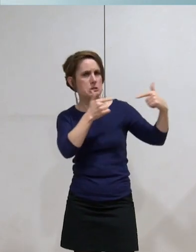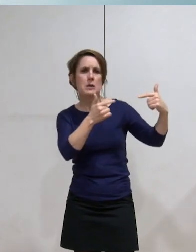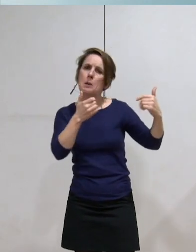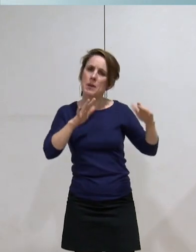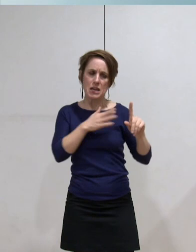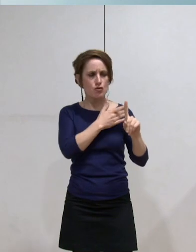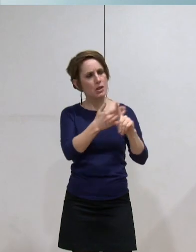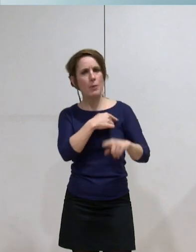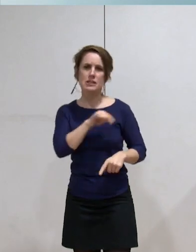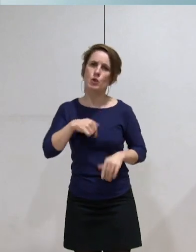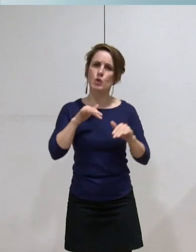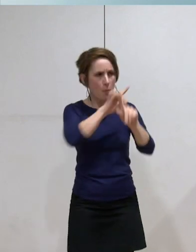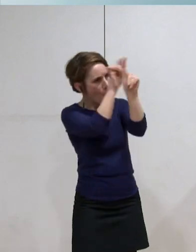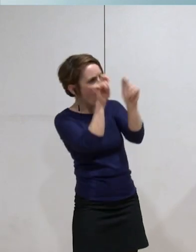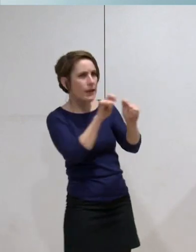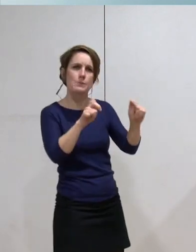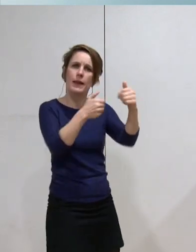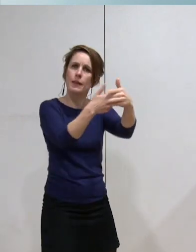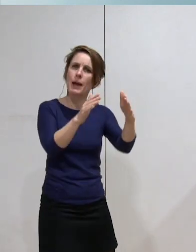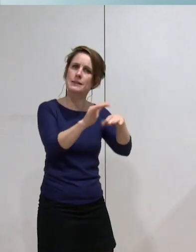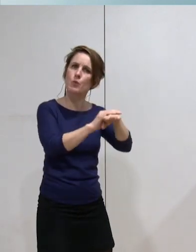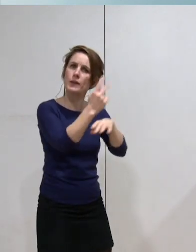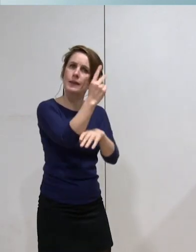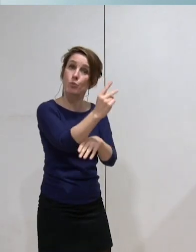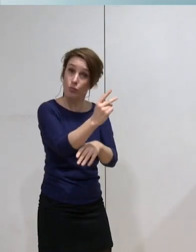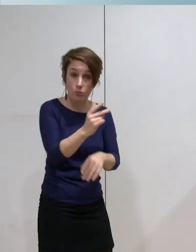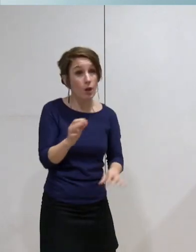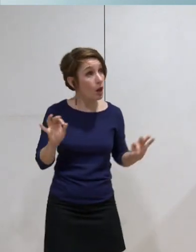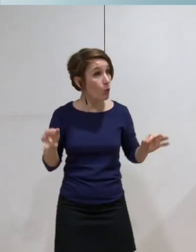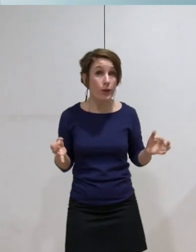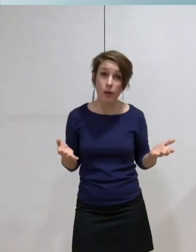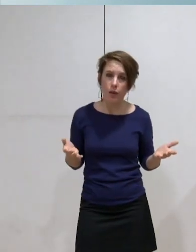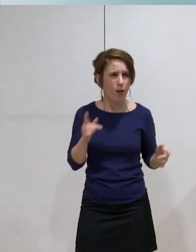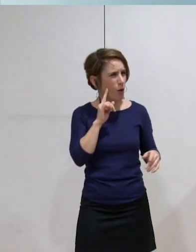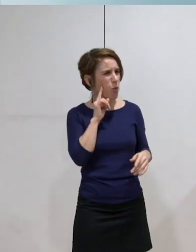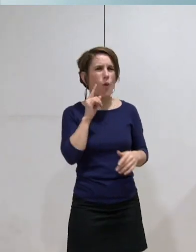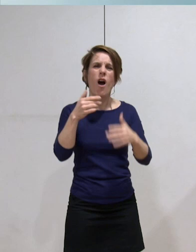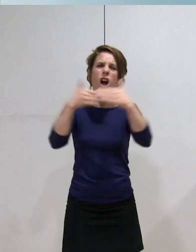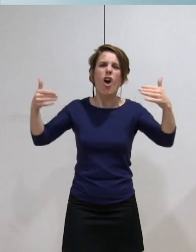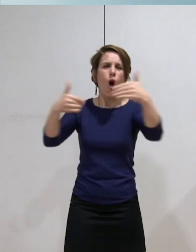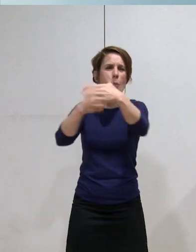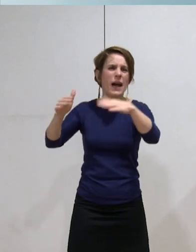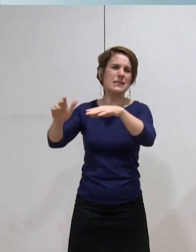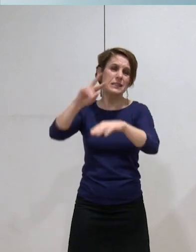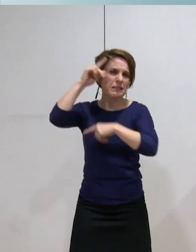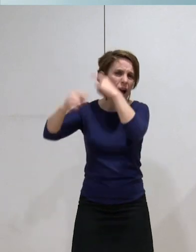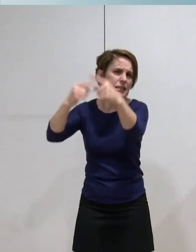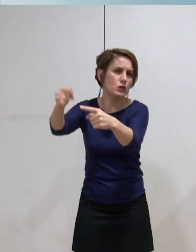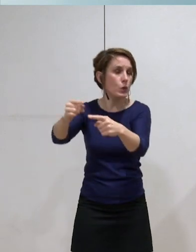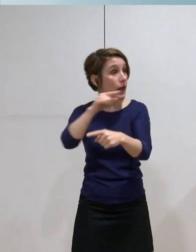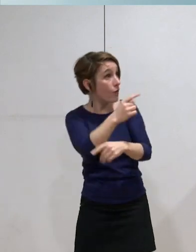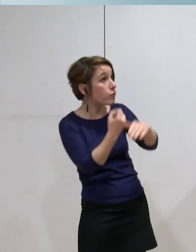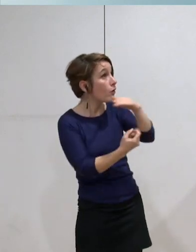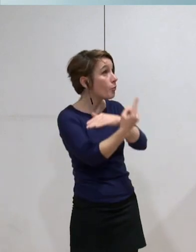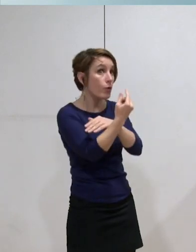estime et oui et oui vous étiez en marche des grands partis traditionnels vous proposiez d'autres